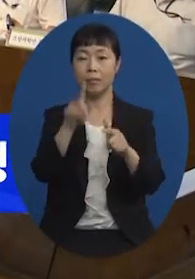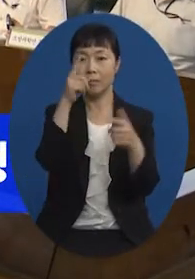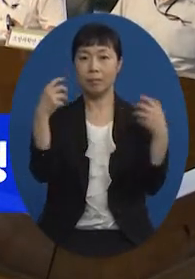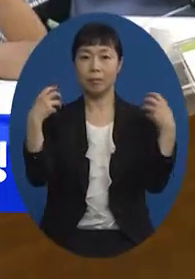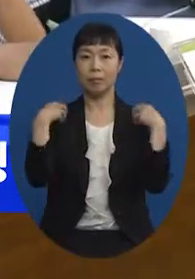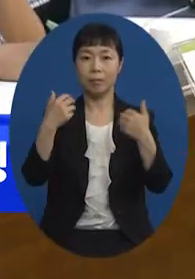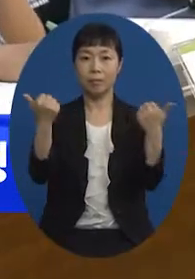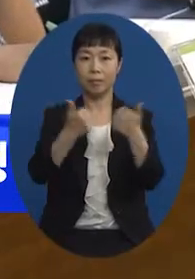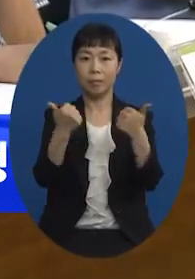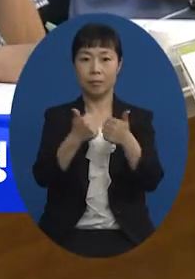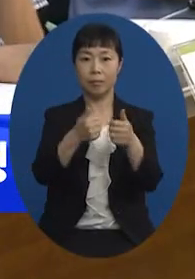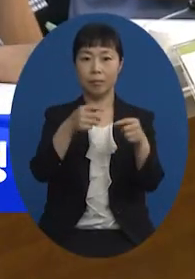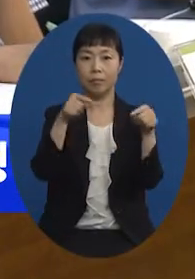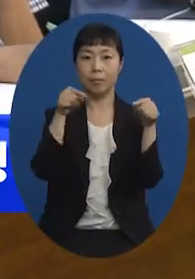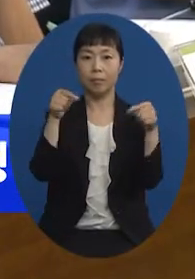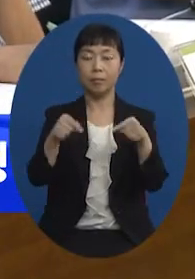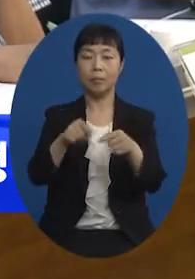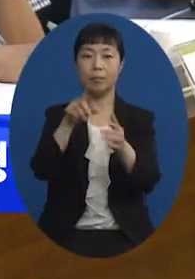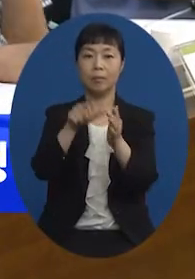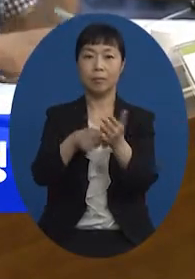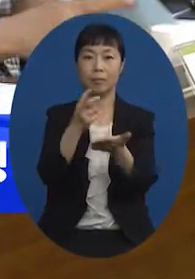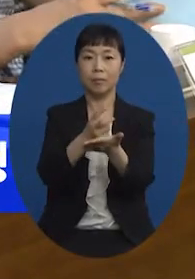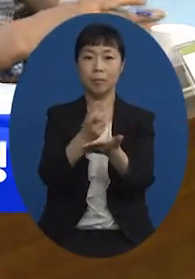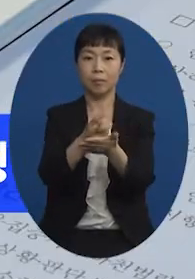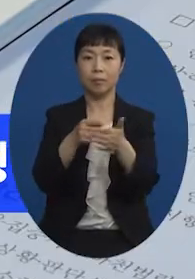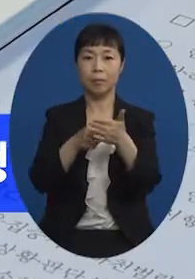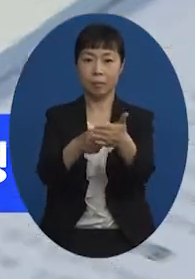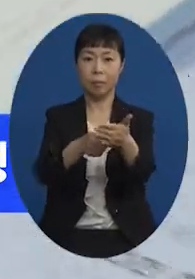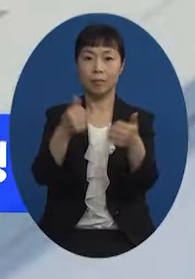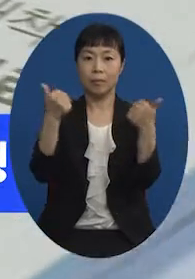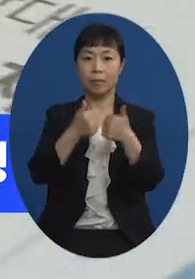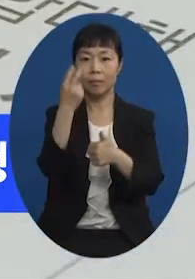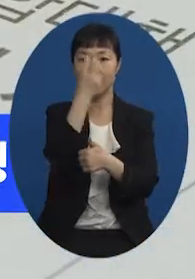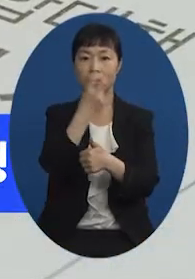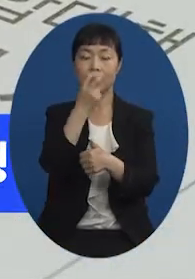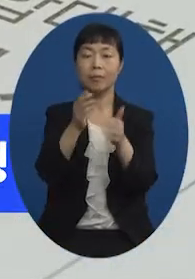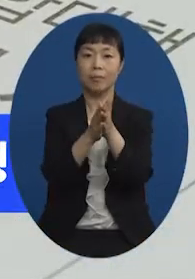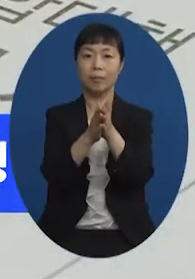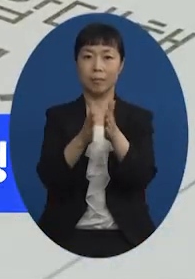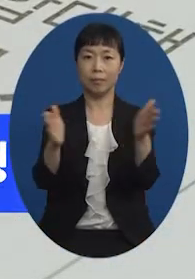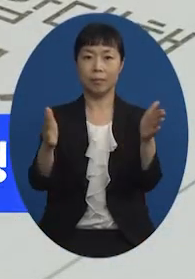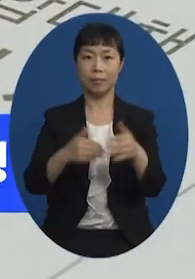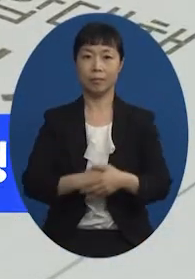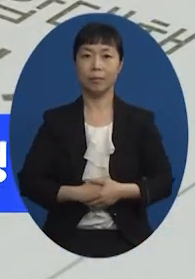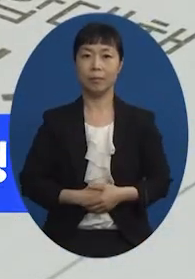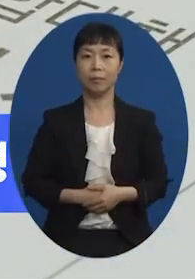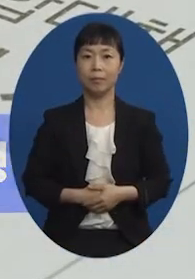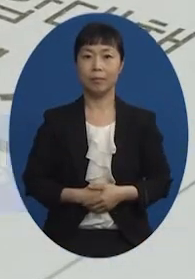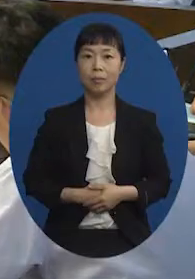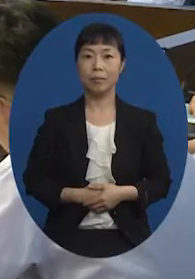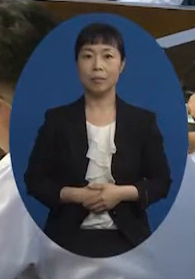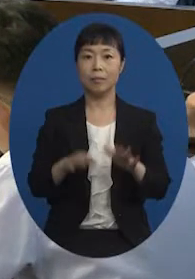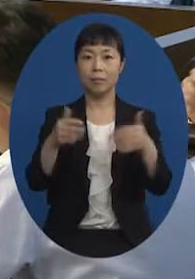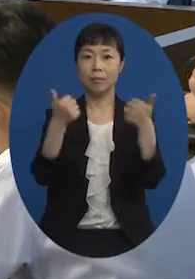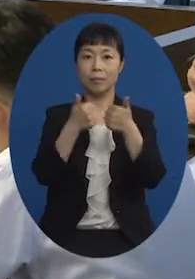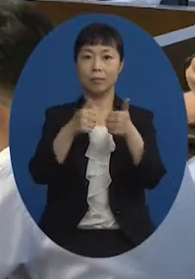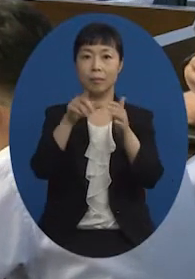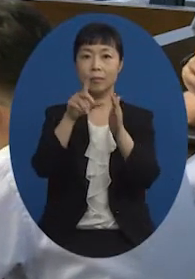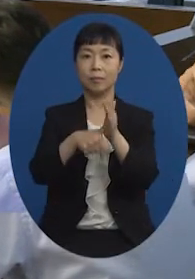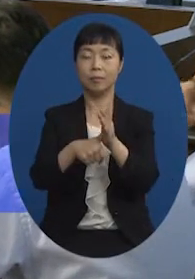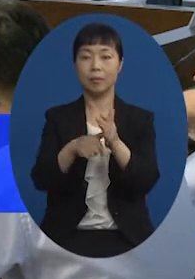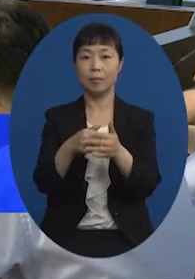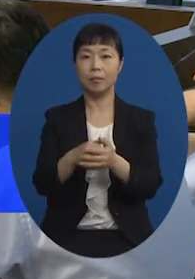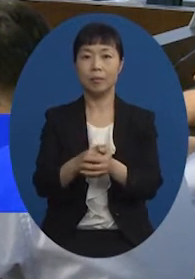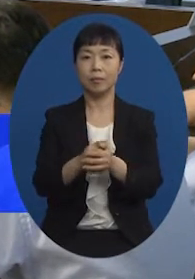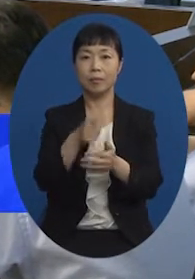서울청사이자는 기후변화 대응 재난관리 개선 종합대책 추진 상황 점검회의가 진행됐습니다 이번